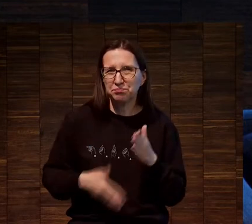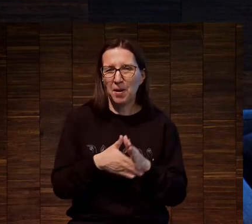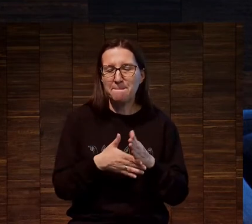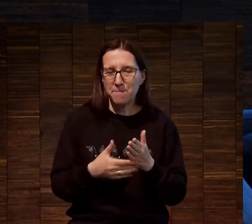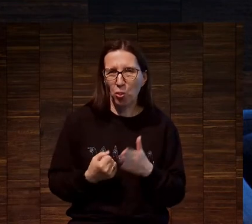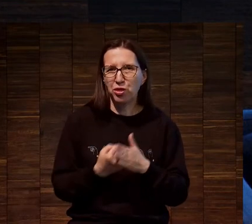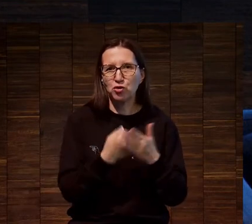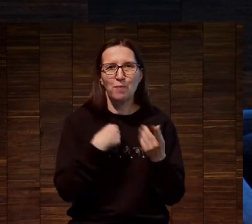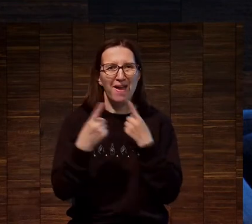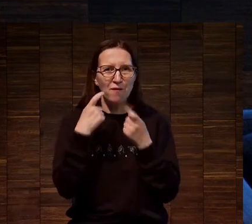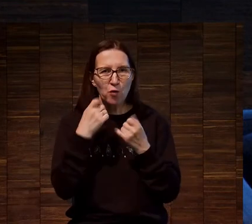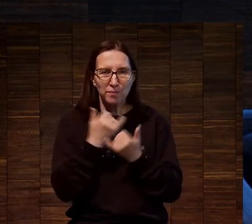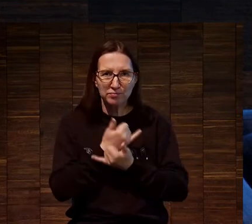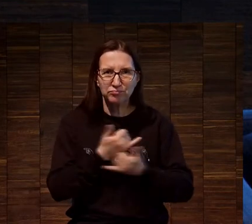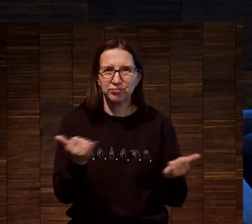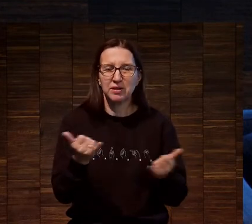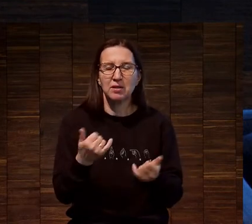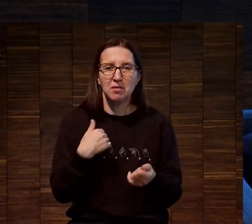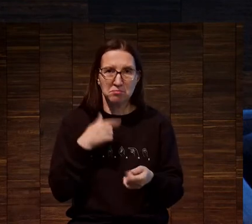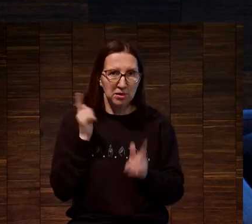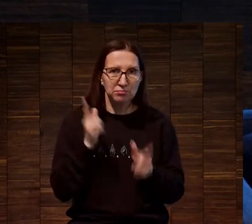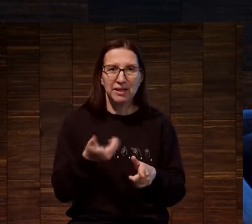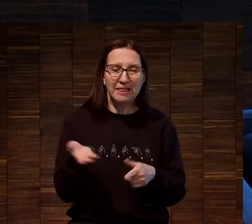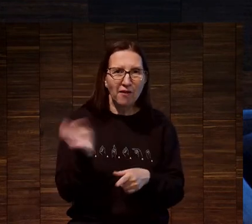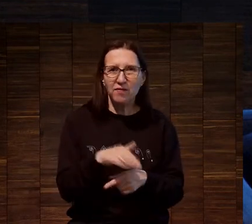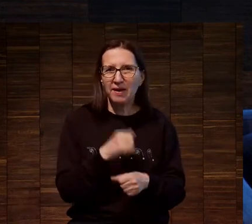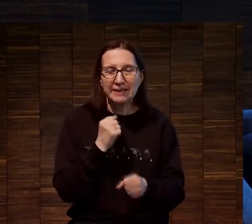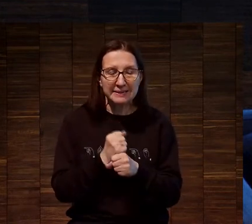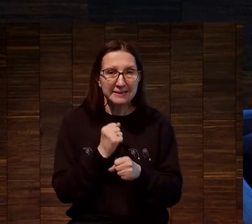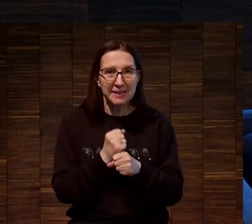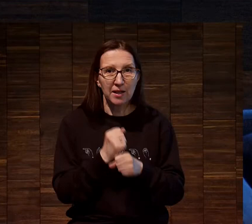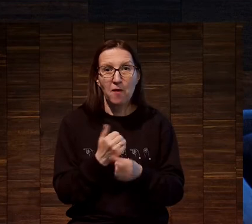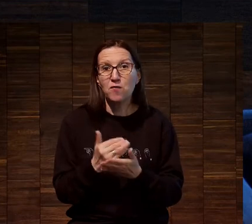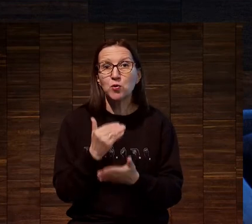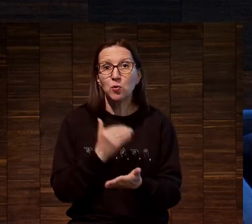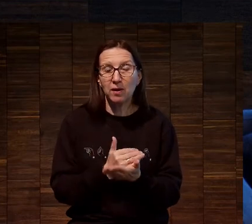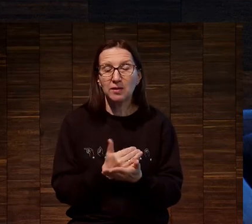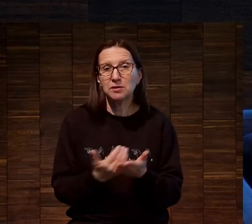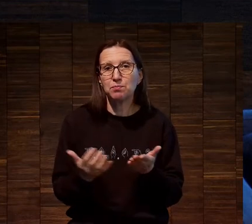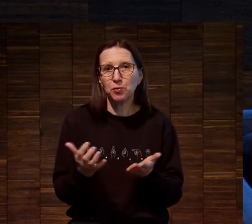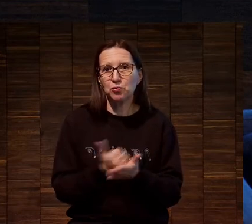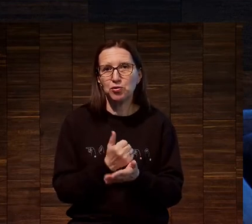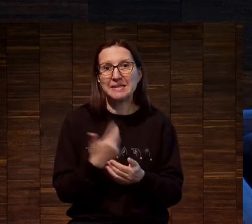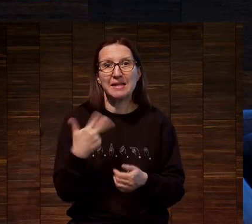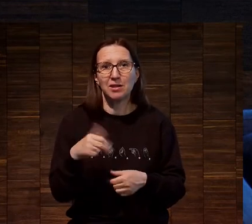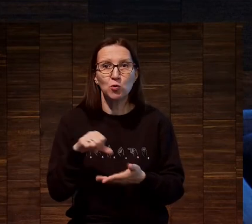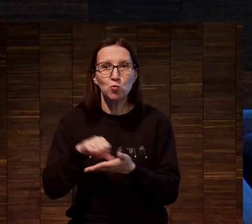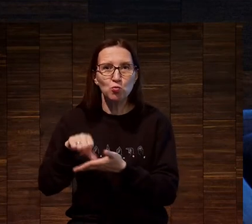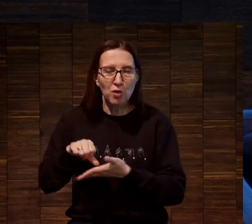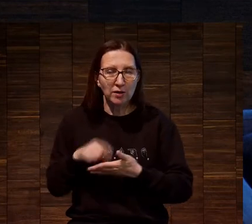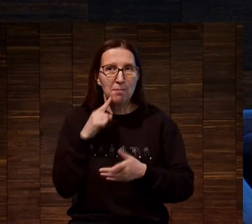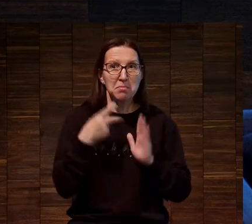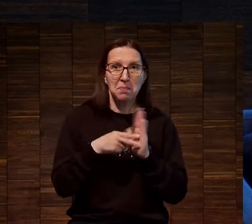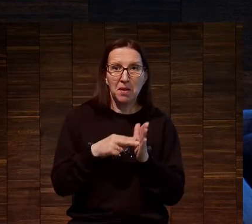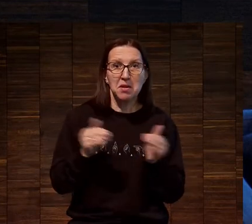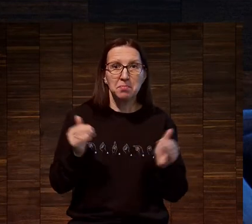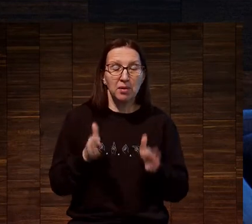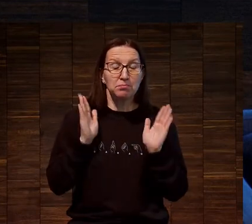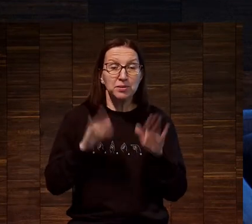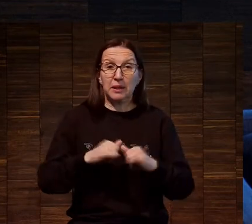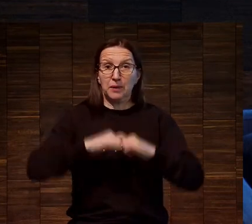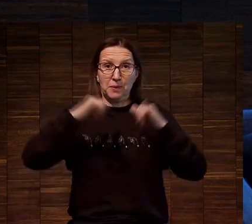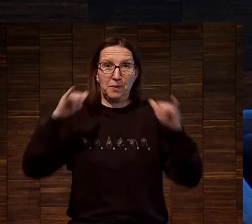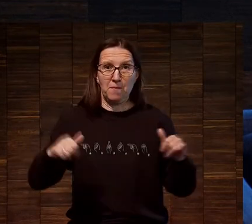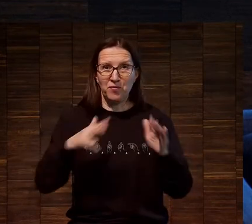есть информационная поддержка, мы поддержим, поэтому давай делай. Вот в результате получилось не 30 участников, как мы планировали, а